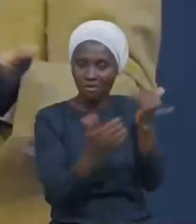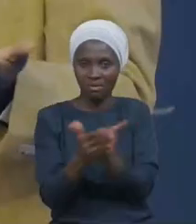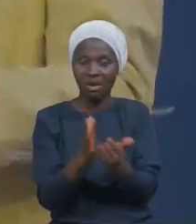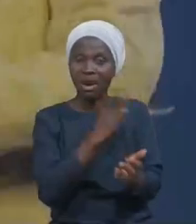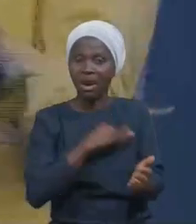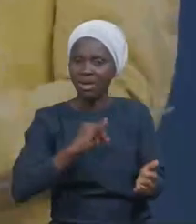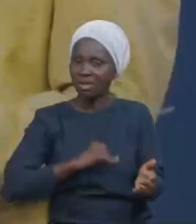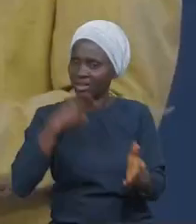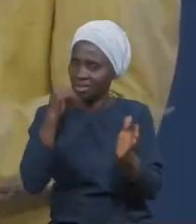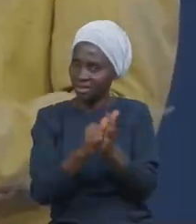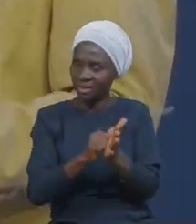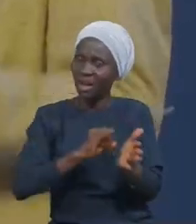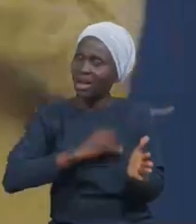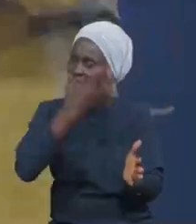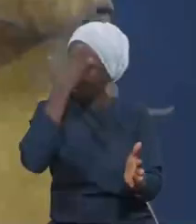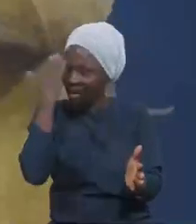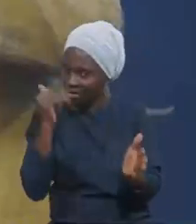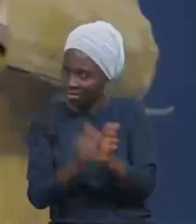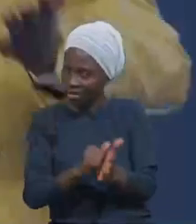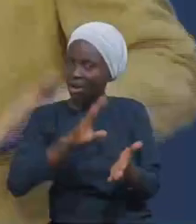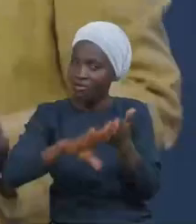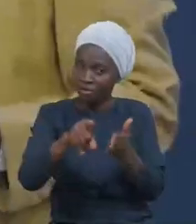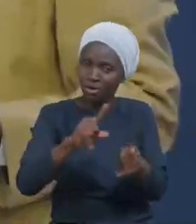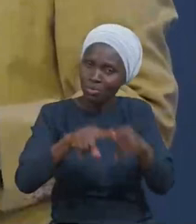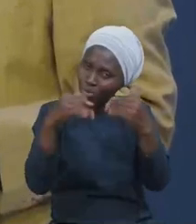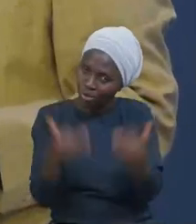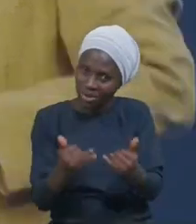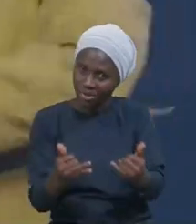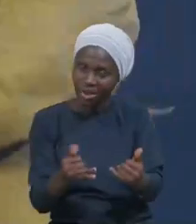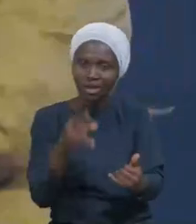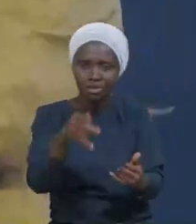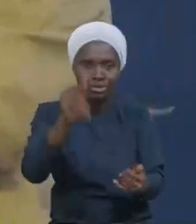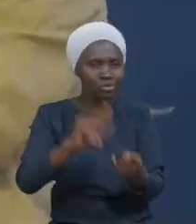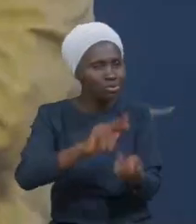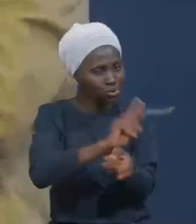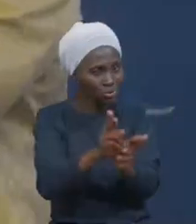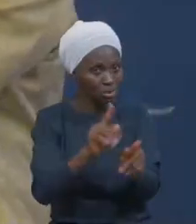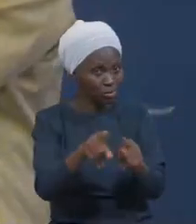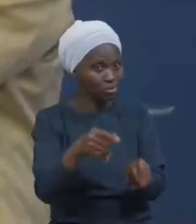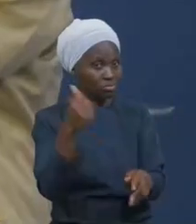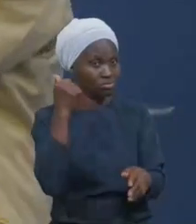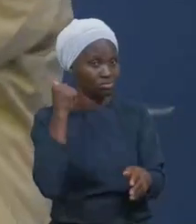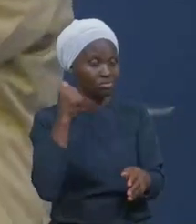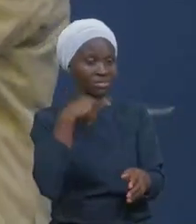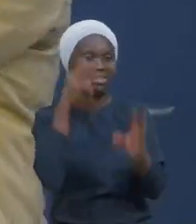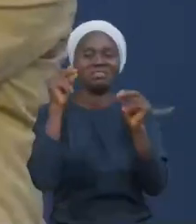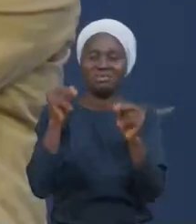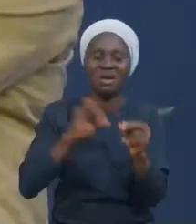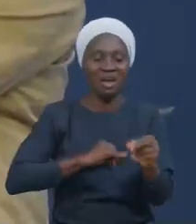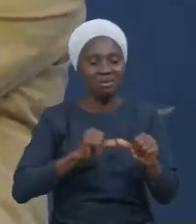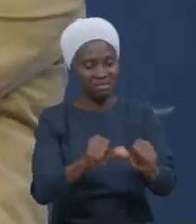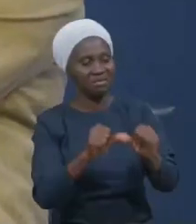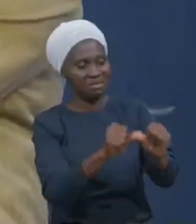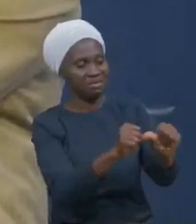méprisé ça, je vais te pardonner. Et maintenant, de te repentir, tu as dit non. Je vais continuer à encore enfoncer les